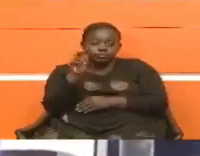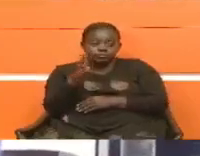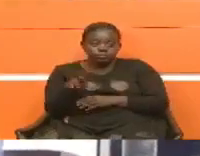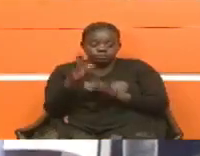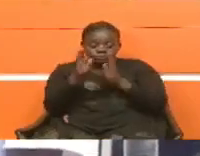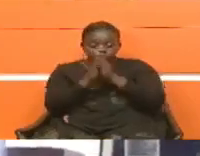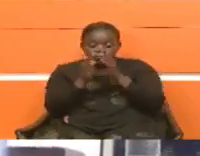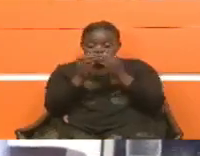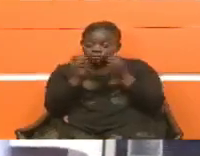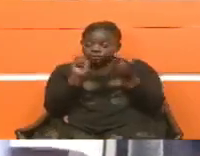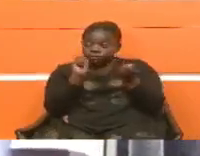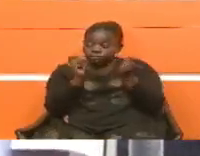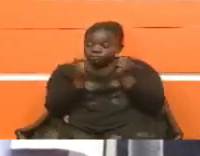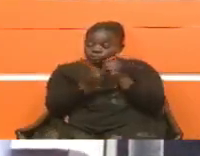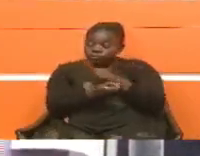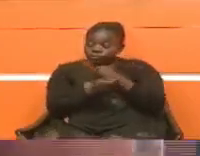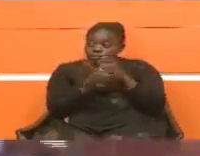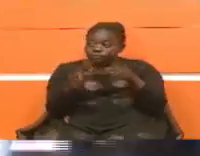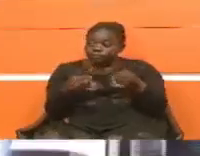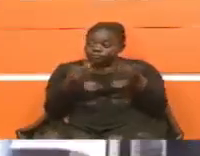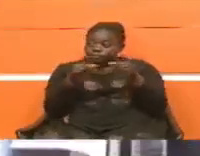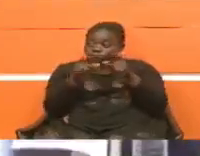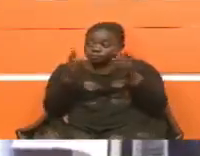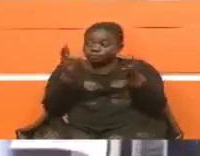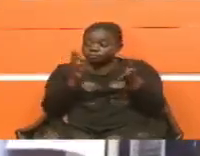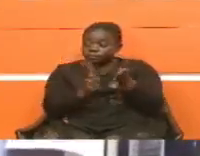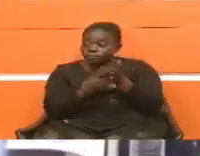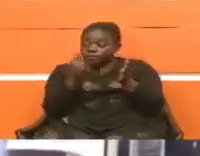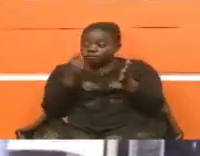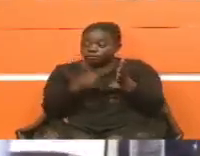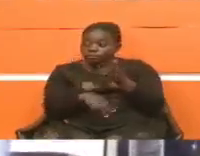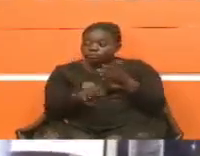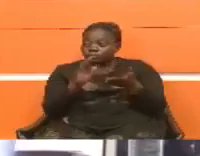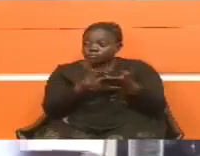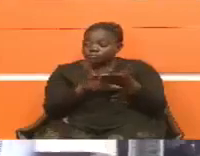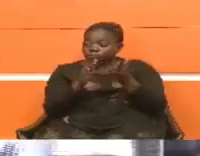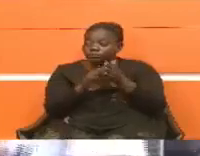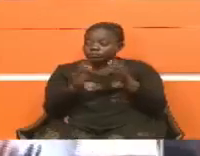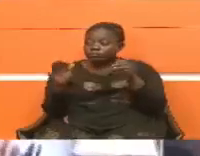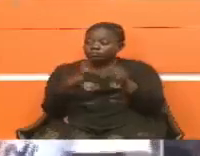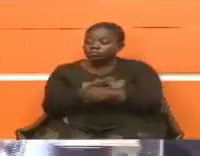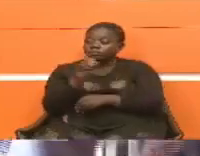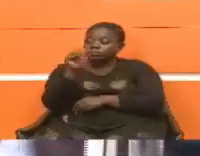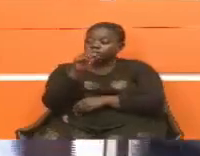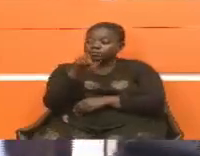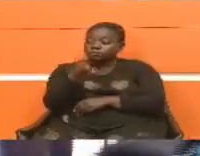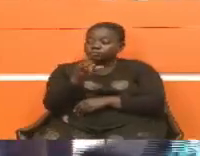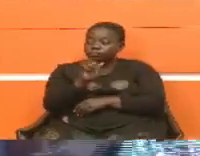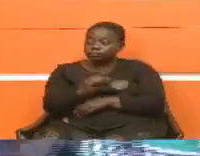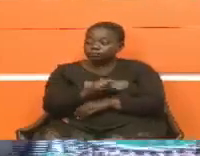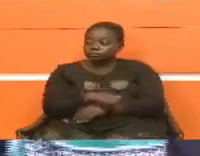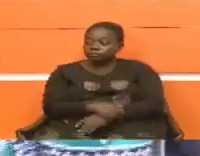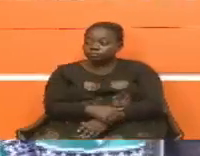bangi bakyuse ne baweebwa amabaluwa agabakakasa tebafuuse abadiventi abajjuvu.